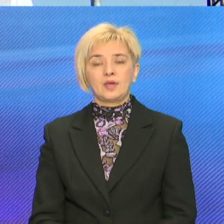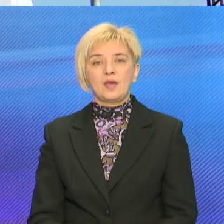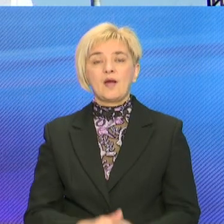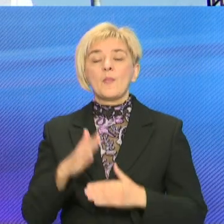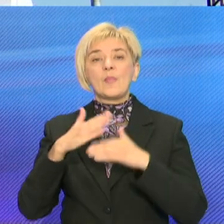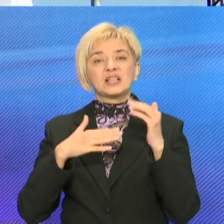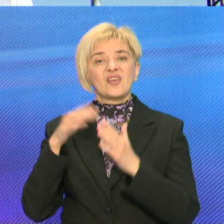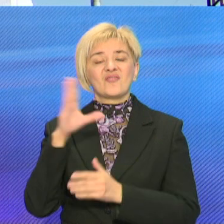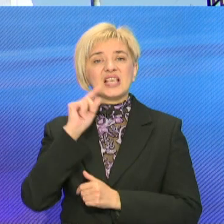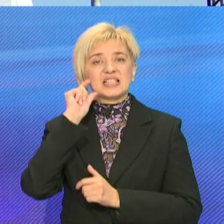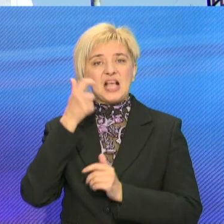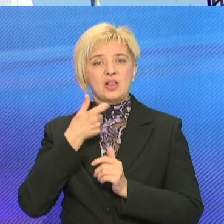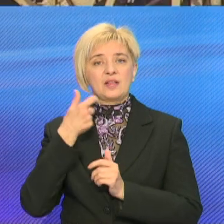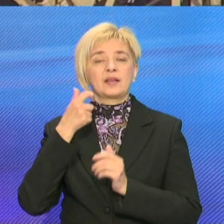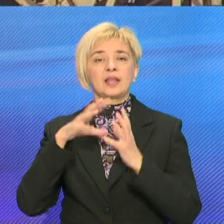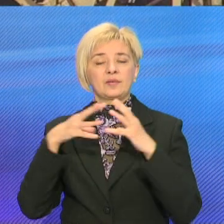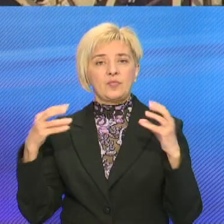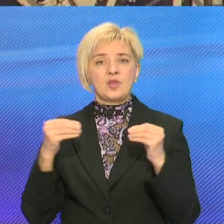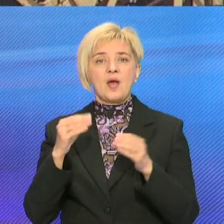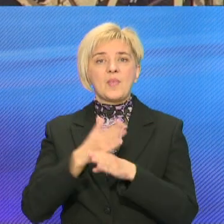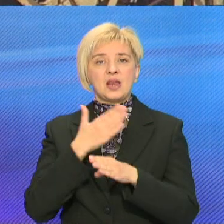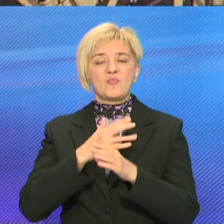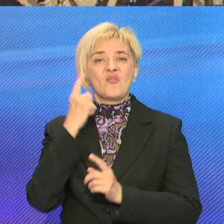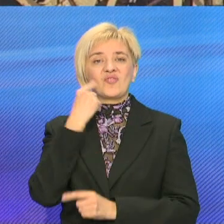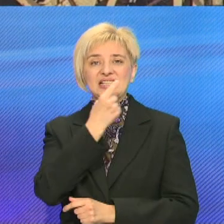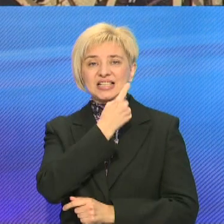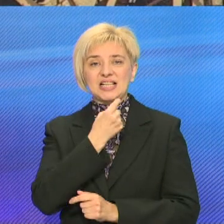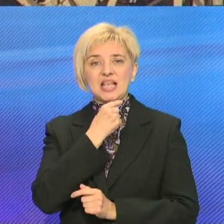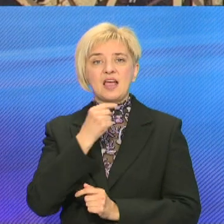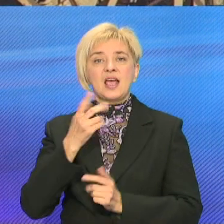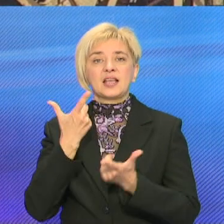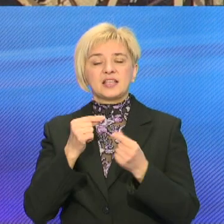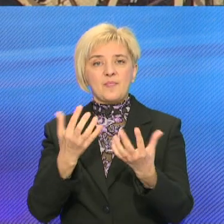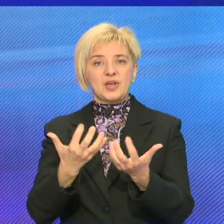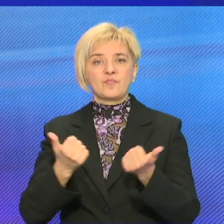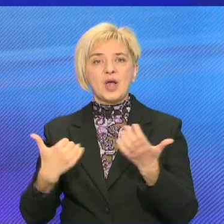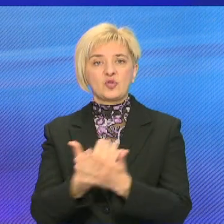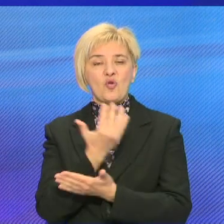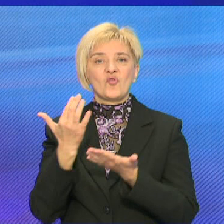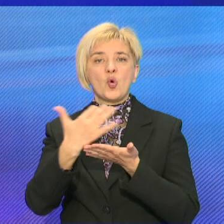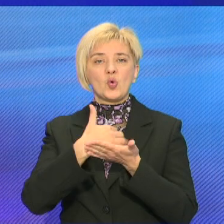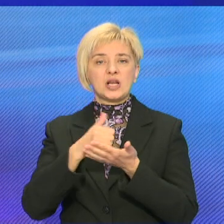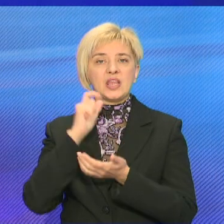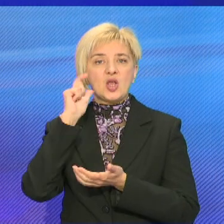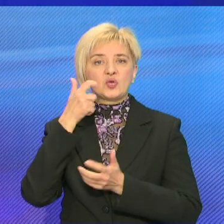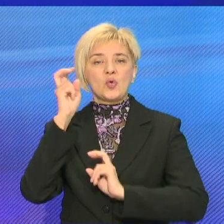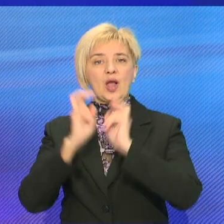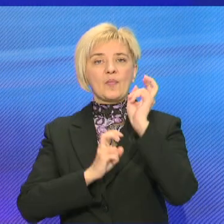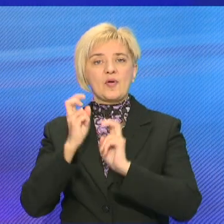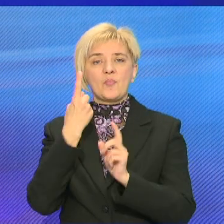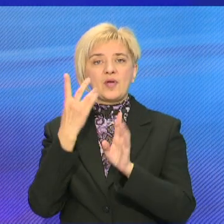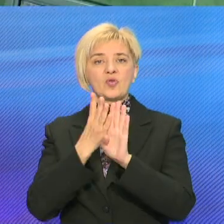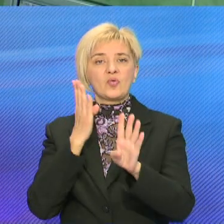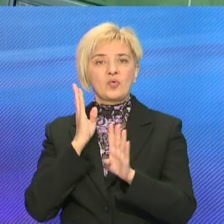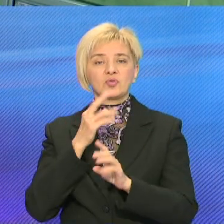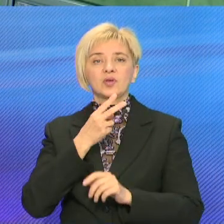Практично все солодкие корнеплоды из Гродненской области перепрацовываются у скидели, где ведется приемка нового урожая. На цукровом комбинате першую увагу